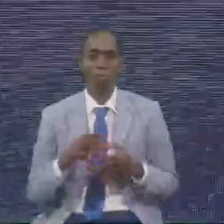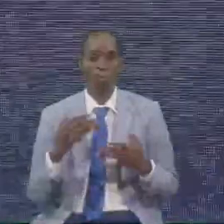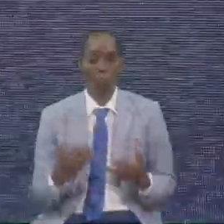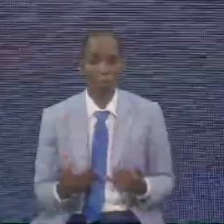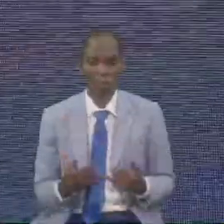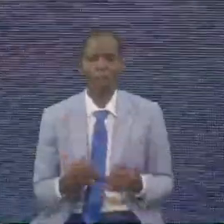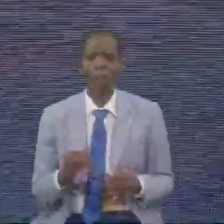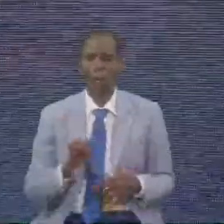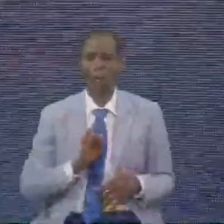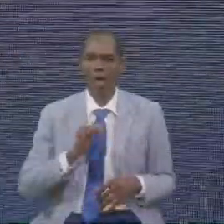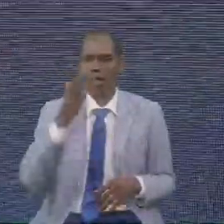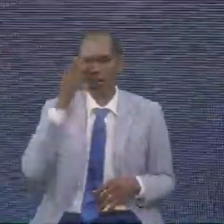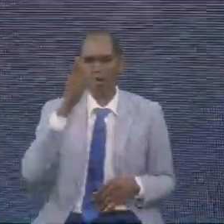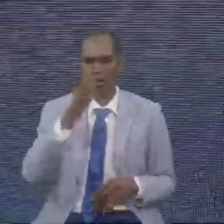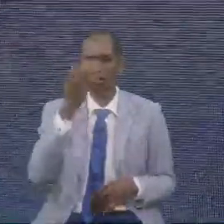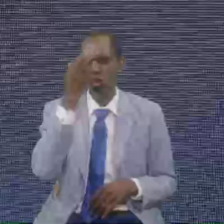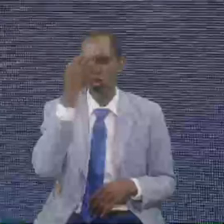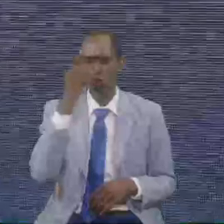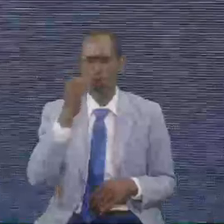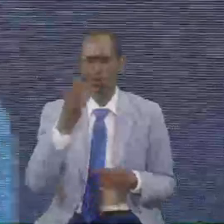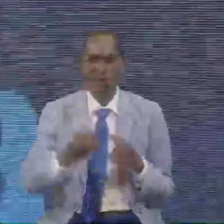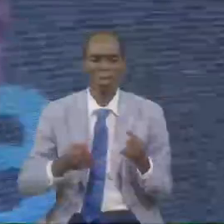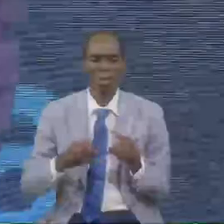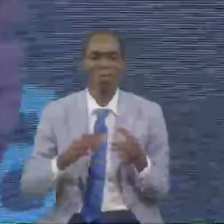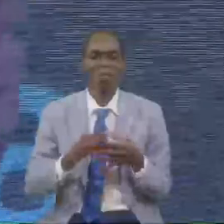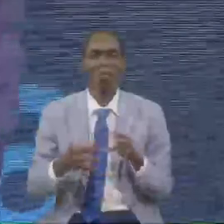Je suis sûr que vous connaissez l'histoire.